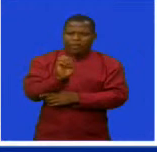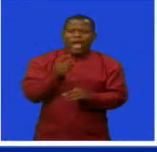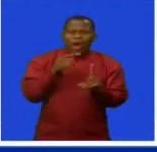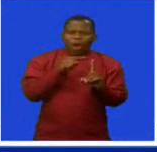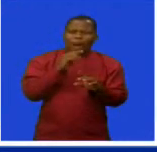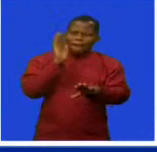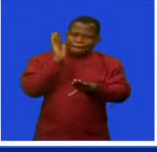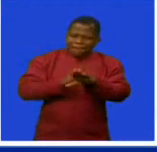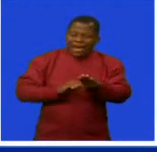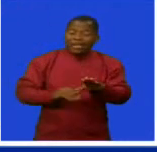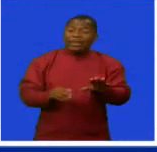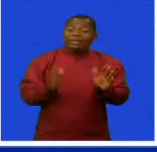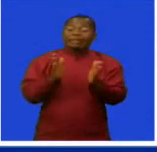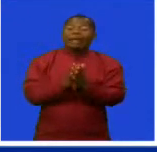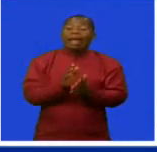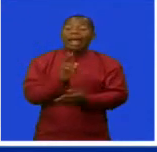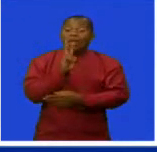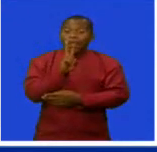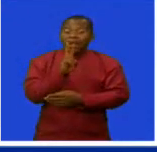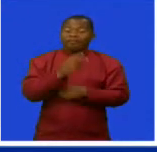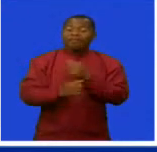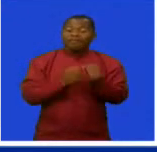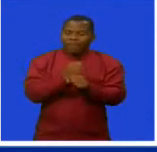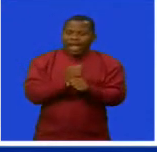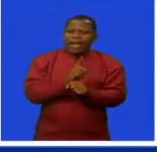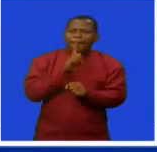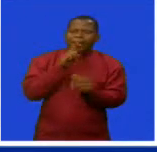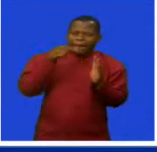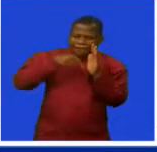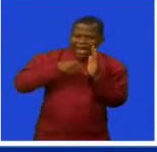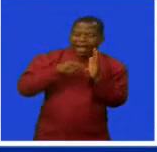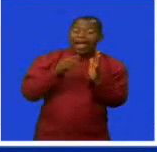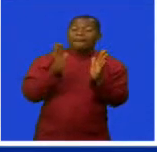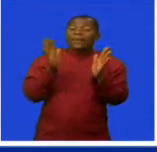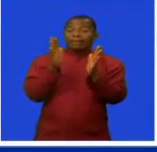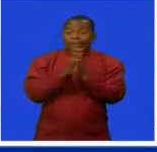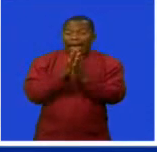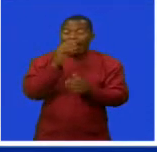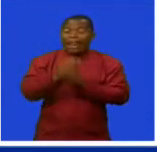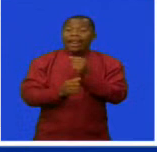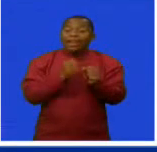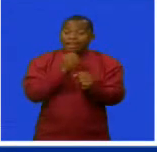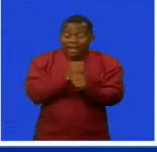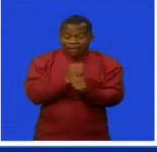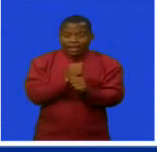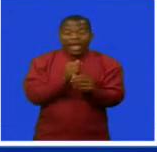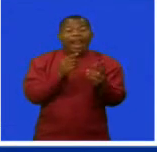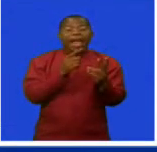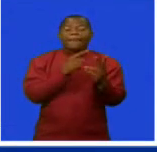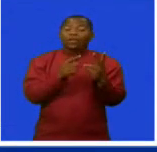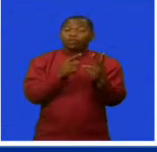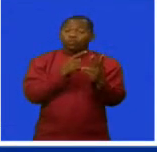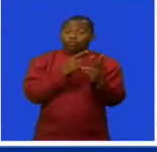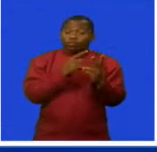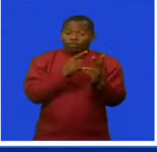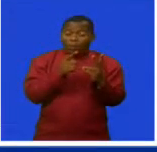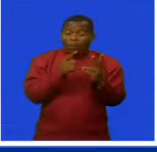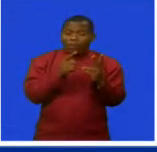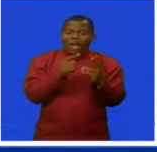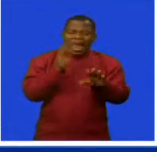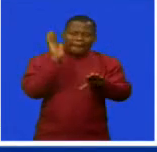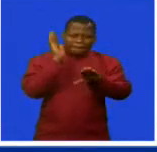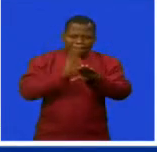naye wanciphiselwa ke kuya eminyakeni lengu-10. Blatter ke kanye na Valk ke kwanyalo ke sijubo sabo singetekile ke